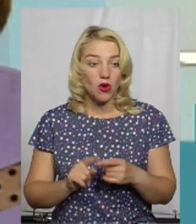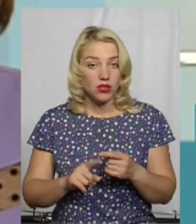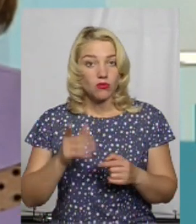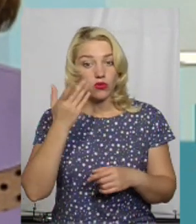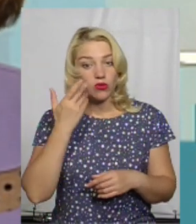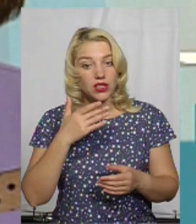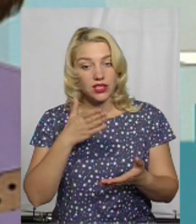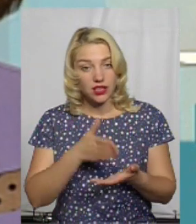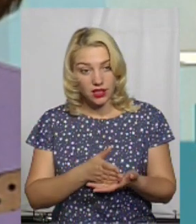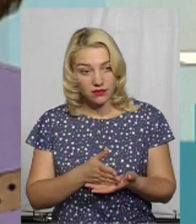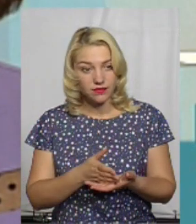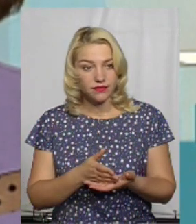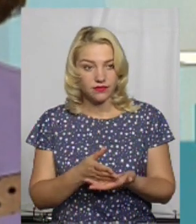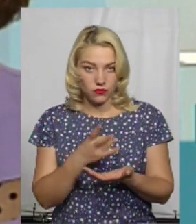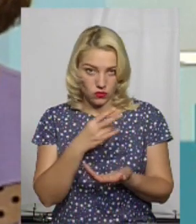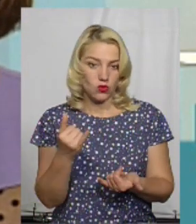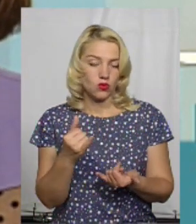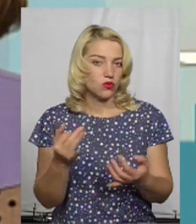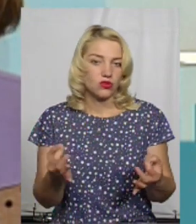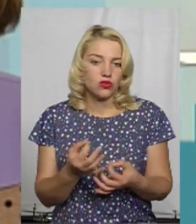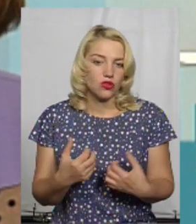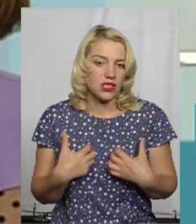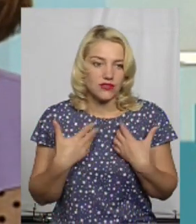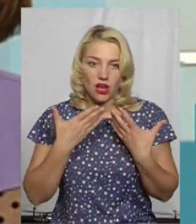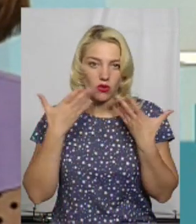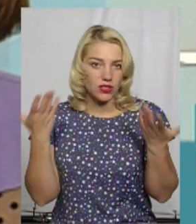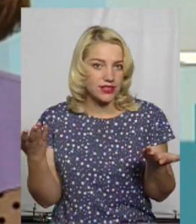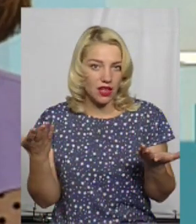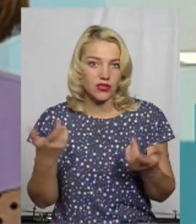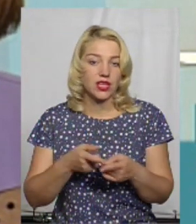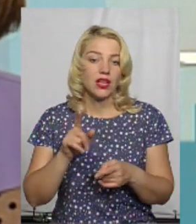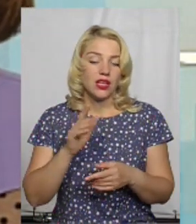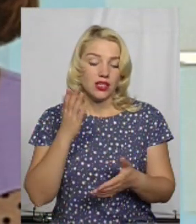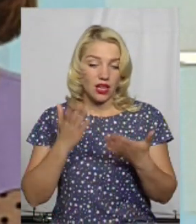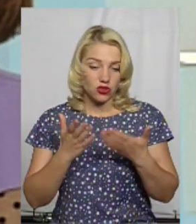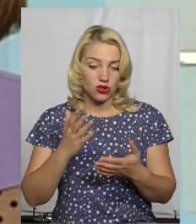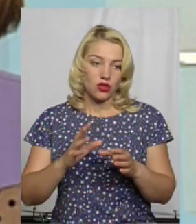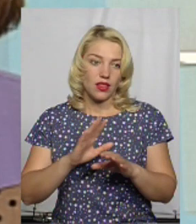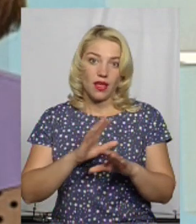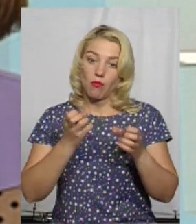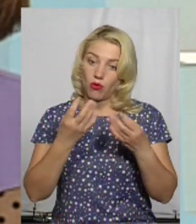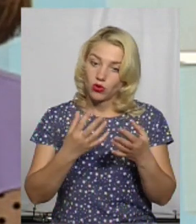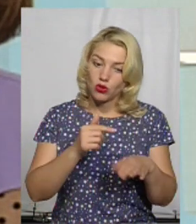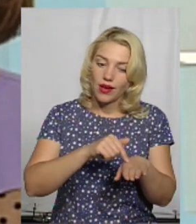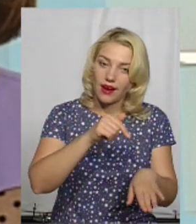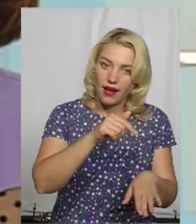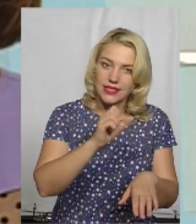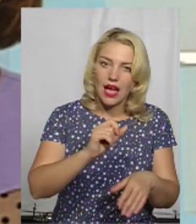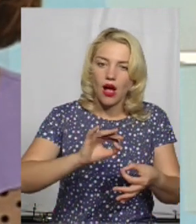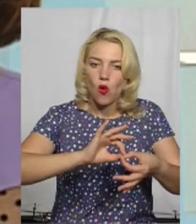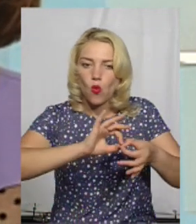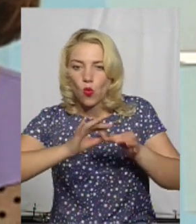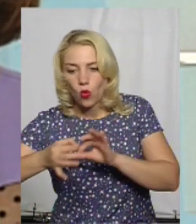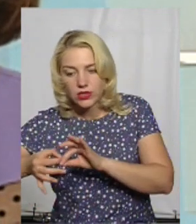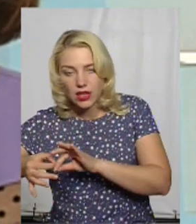коли вони є, ну, нічого надзвичайного не сталося. Коли наступає вже не просто реакція, а ускладнення, тоді це